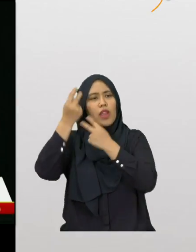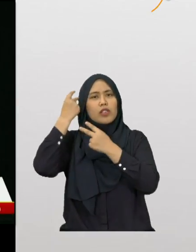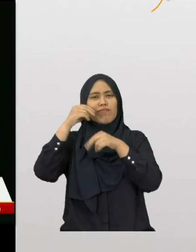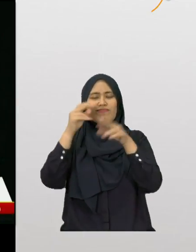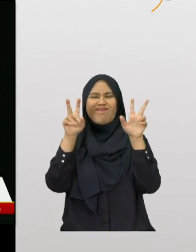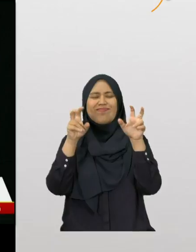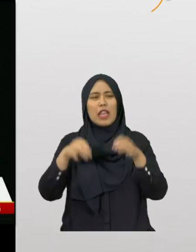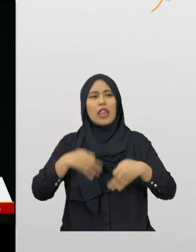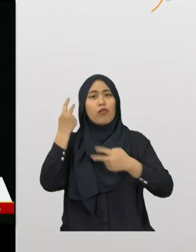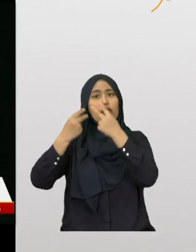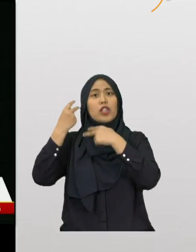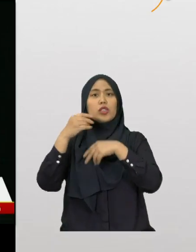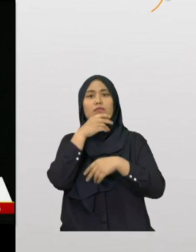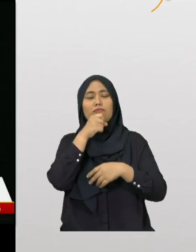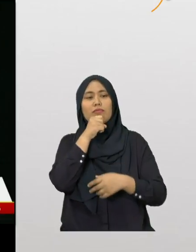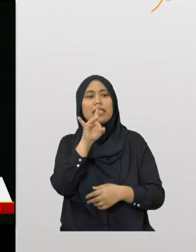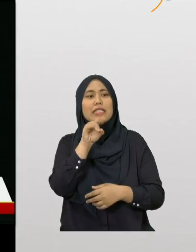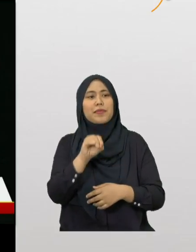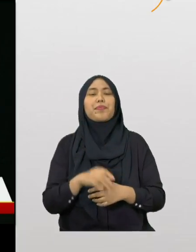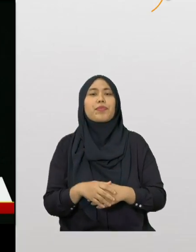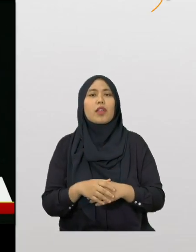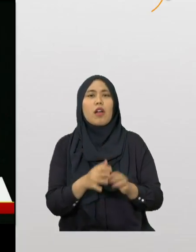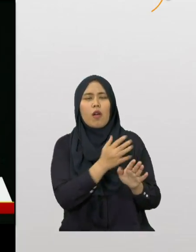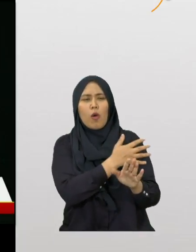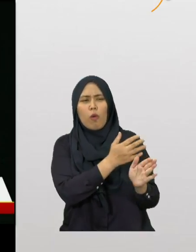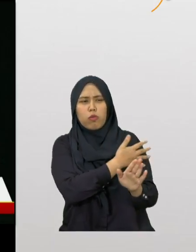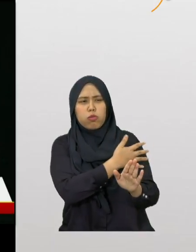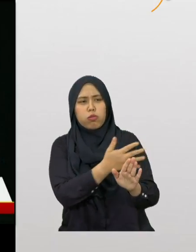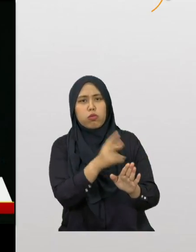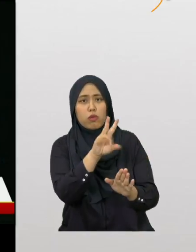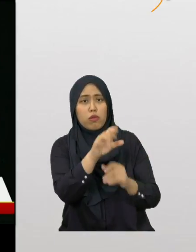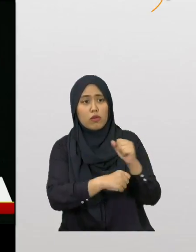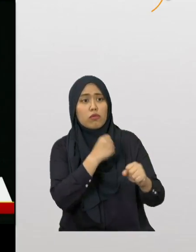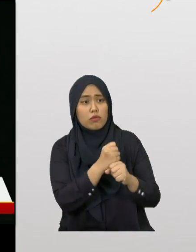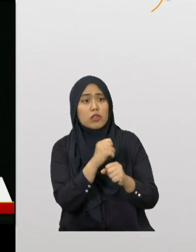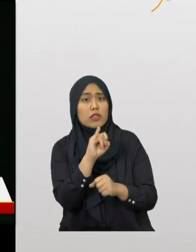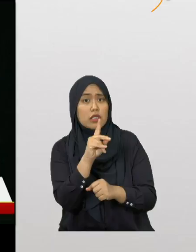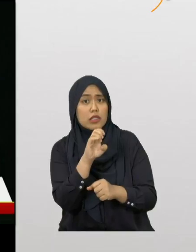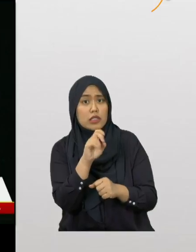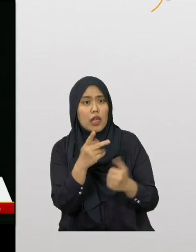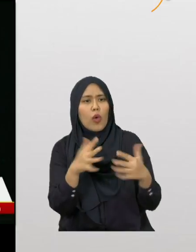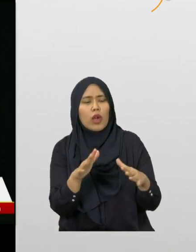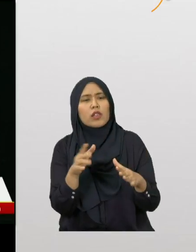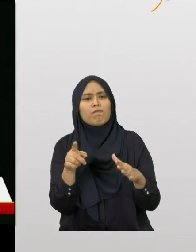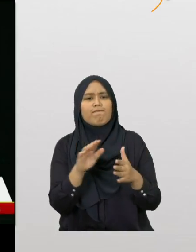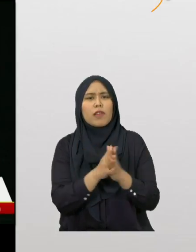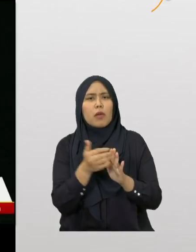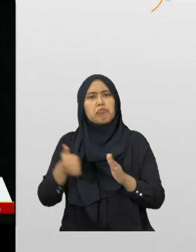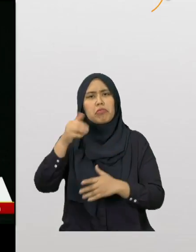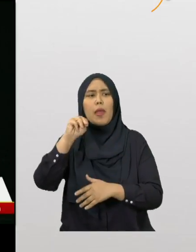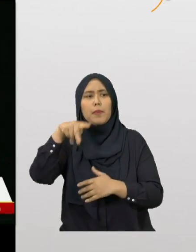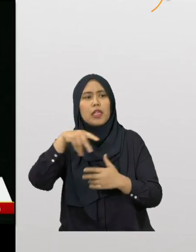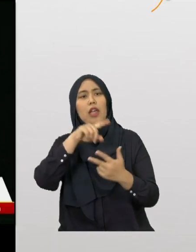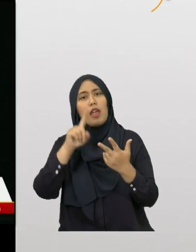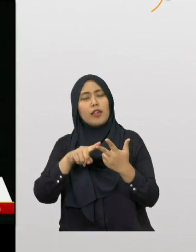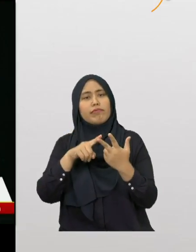Selama 25 tahun, beliau berkhidmat sebagai AP dan juga Menteri Negara Kanan. Beliau berjuang